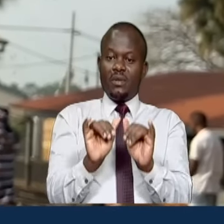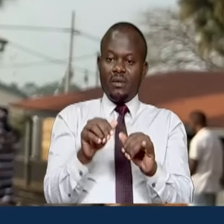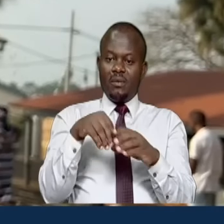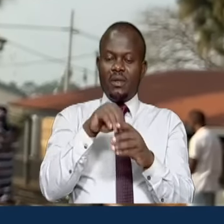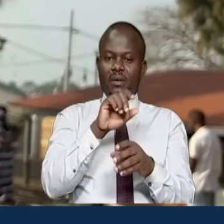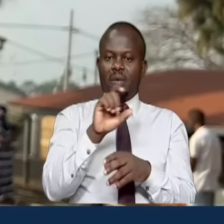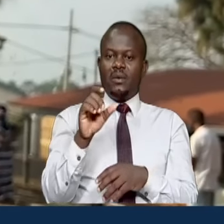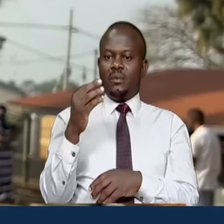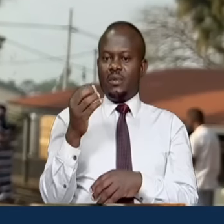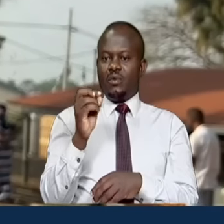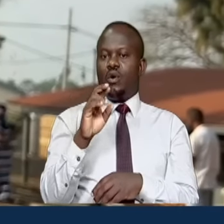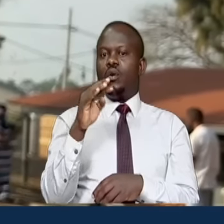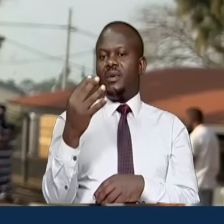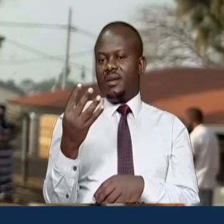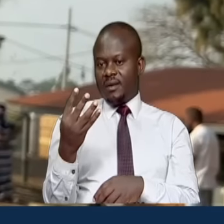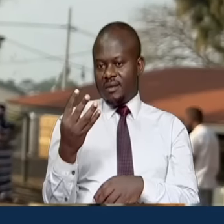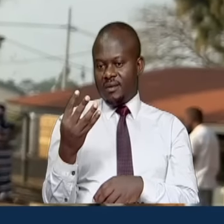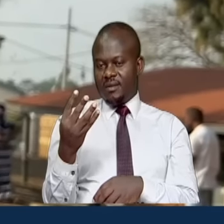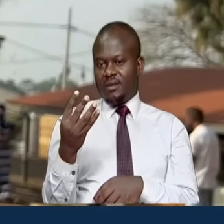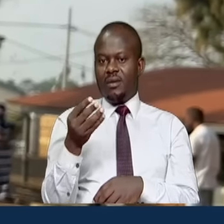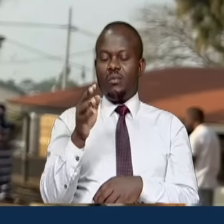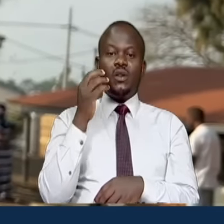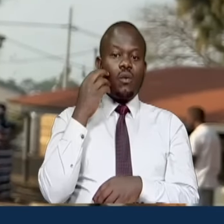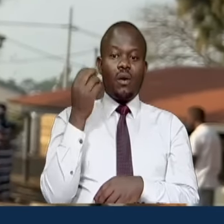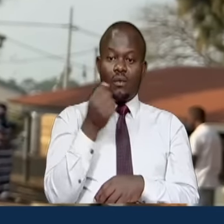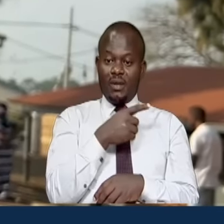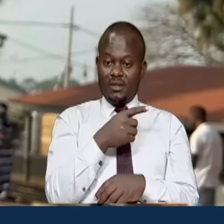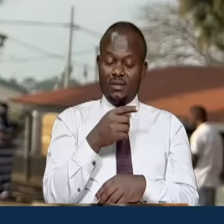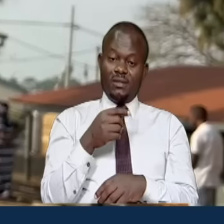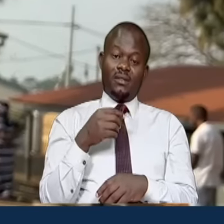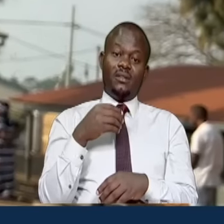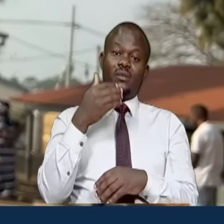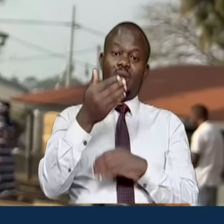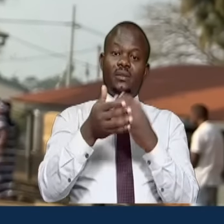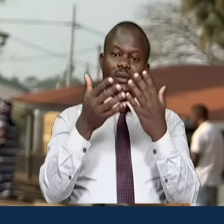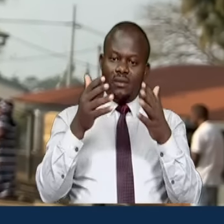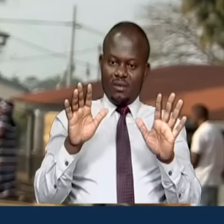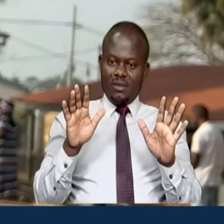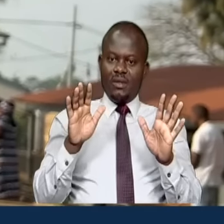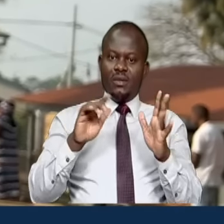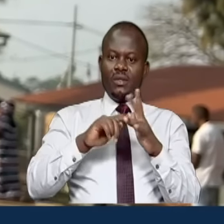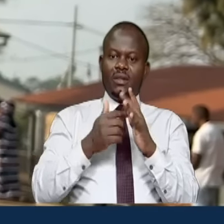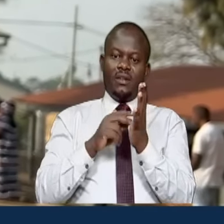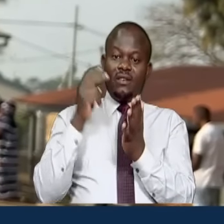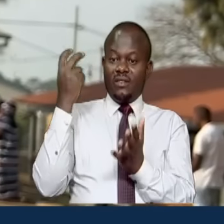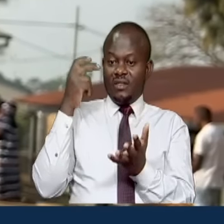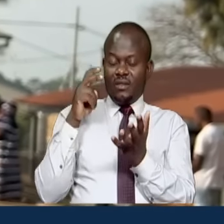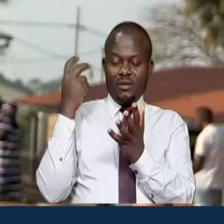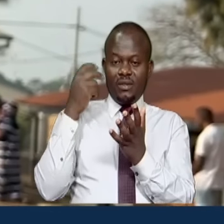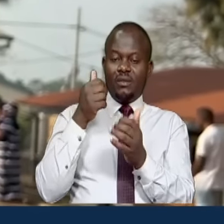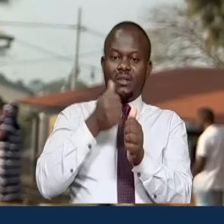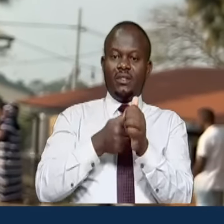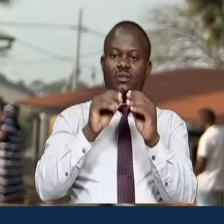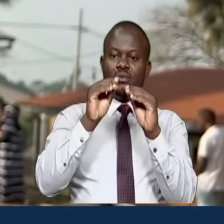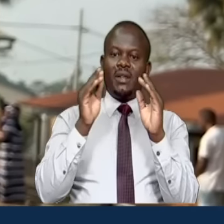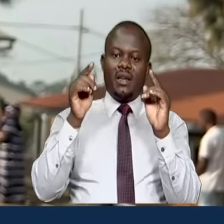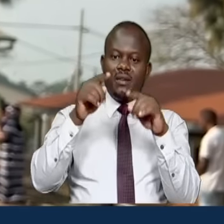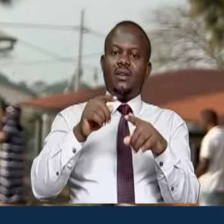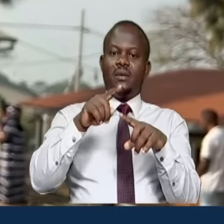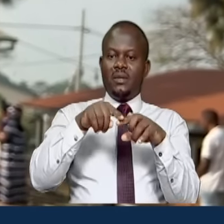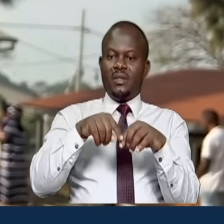byumweru bitatu cyangwa bine kwa kwezi, bagiye gutaha twarasoje dutangira revision buri mwarimu aza bitewe na